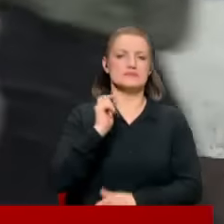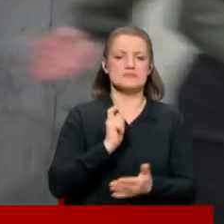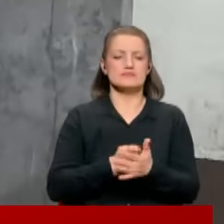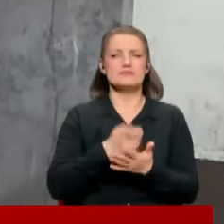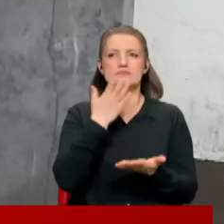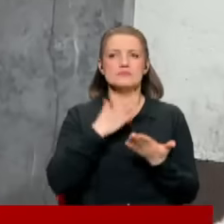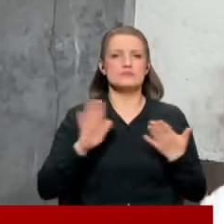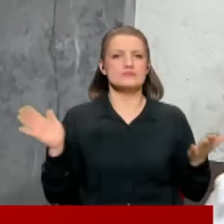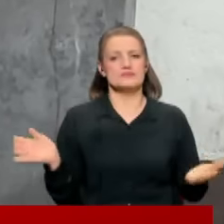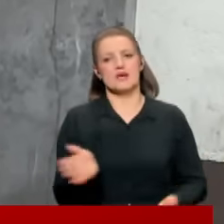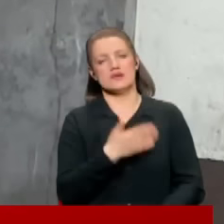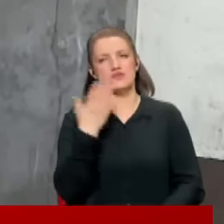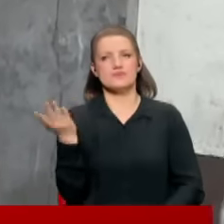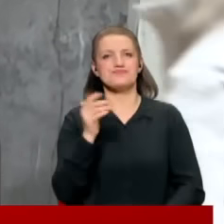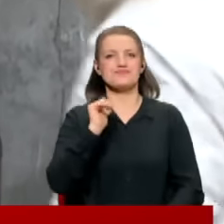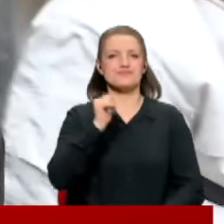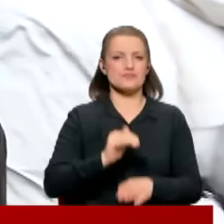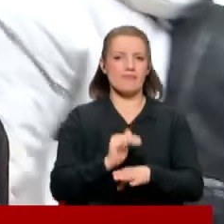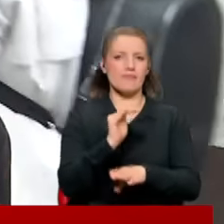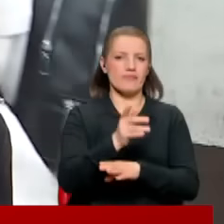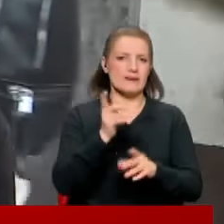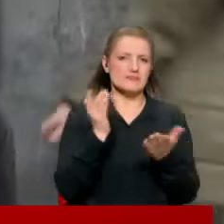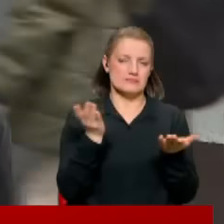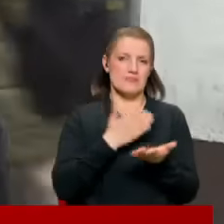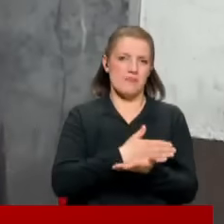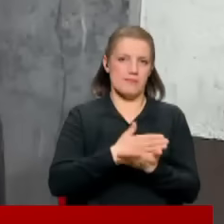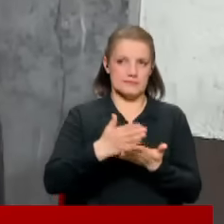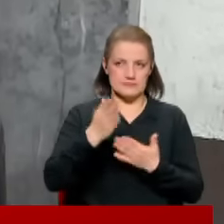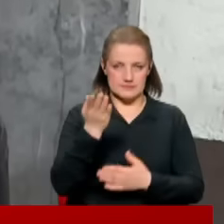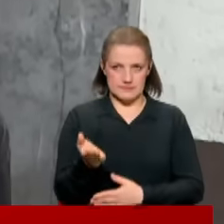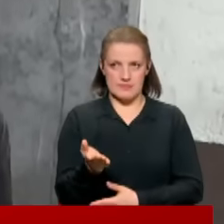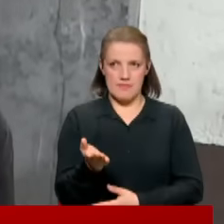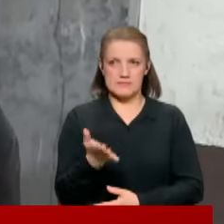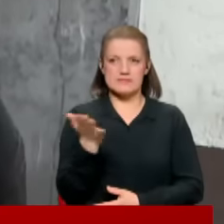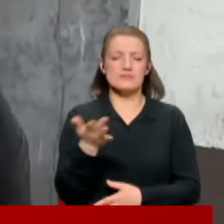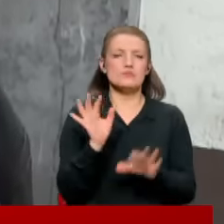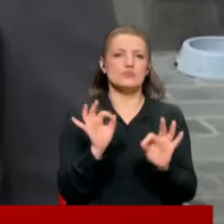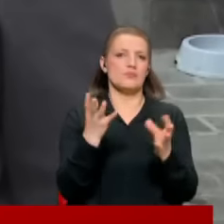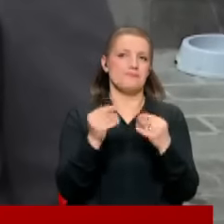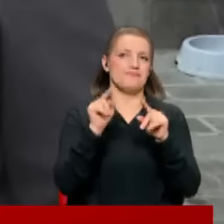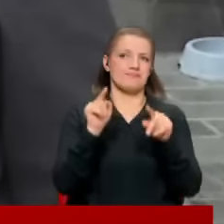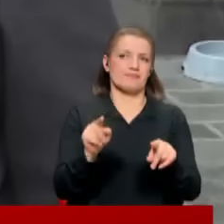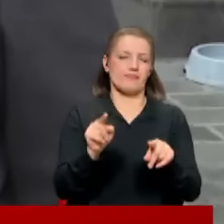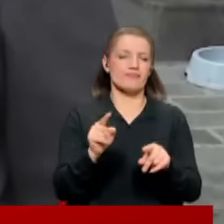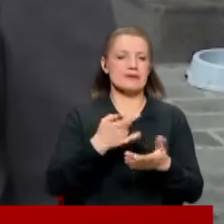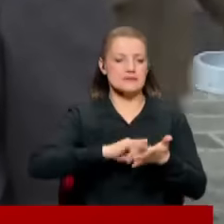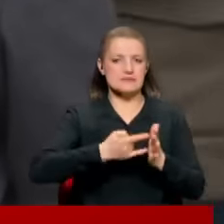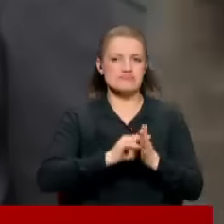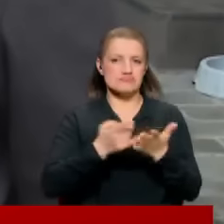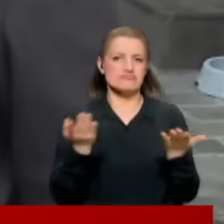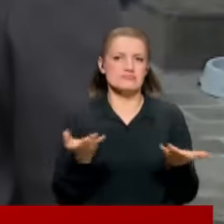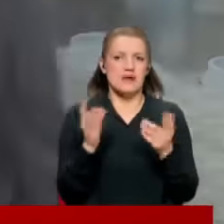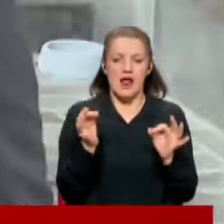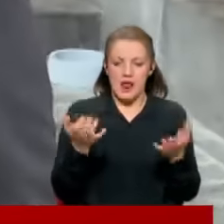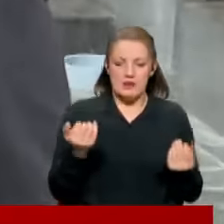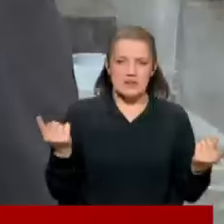artık yatırımı falan geçin. Günlük hayat yaşantısını devam ettirebiliyorsak en mühim olan o. Millet geçim derdine düşmüş yani